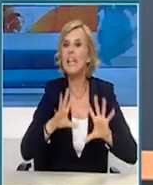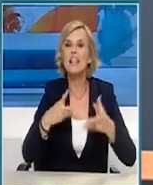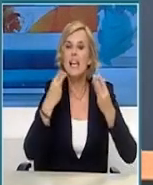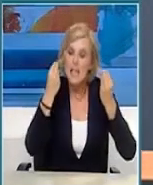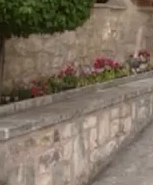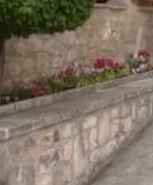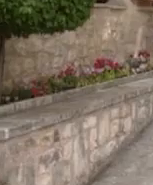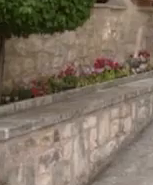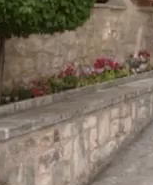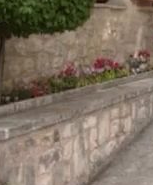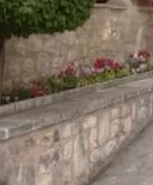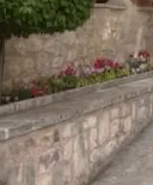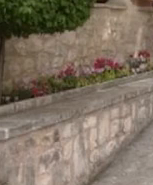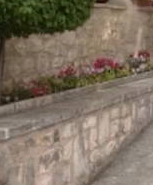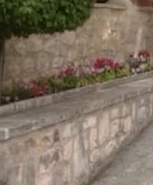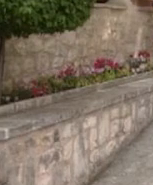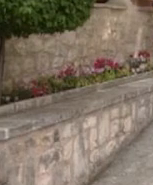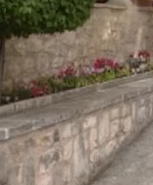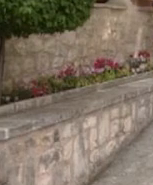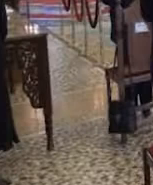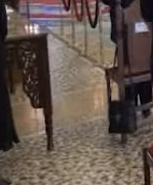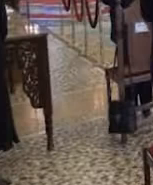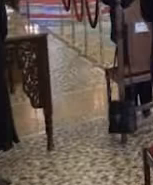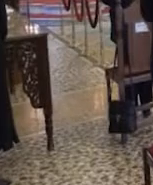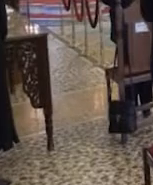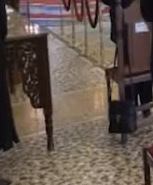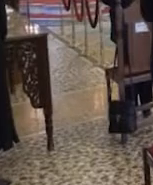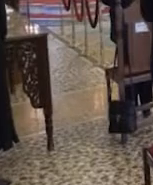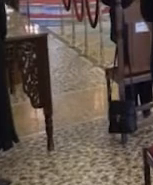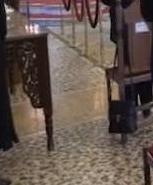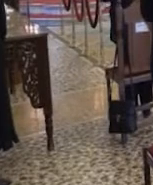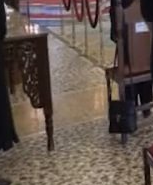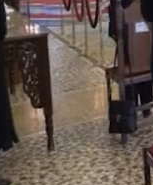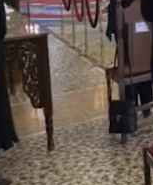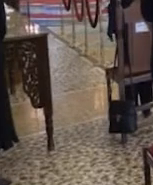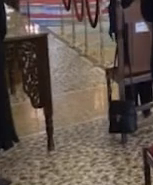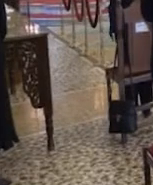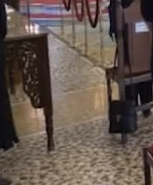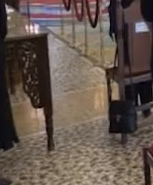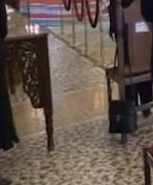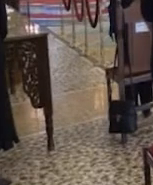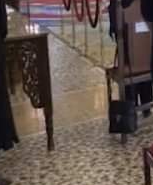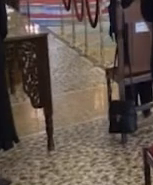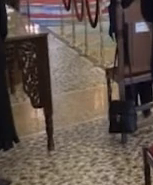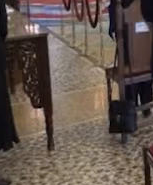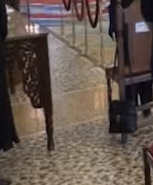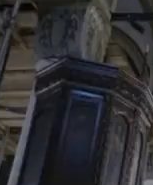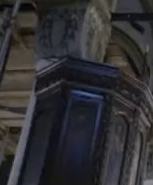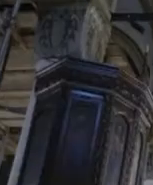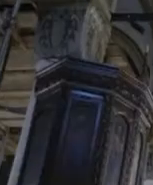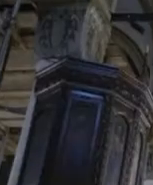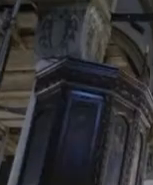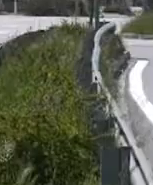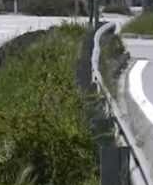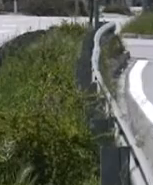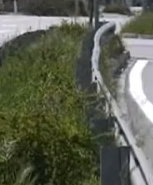για το παιδί τους. Από την πλευρά του, ο Υφυπουργός Πολιτικής Προστασίας Νίκος Χαρδαλιάς υπογράμμισε πως το δεύτερο κύμα άρσης των μέτρων προχωρά ομαλά και